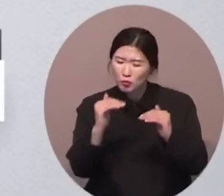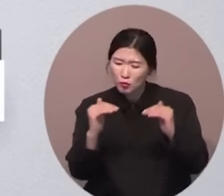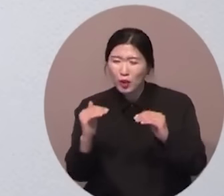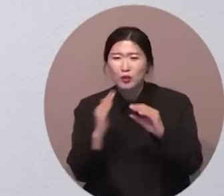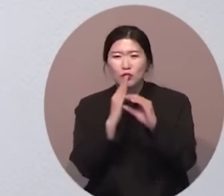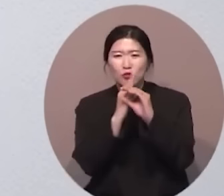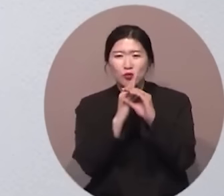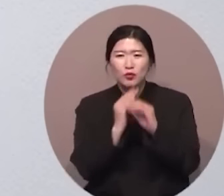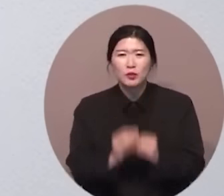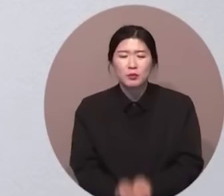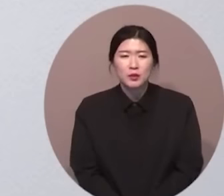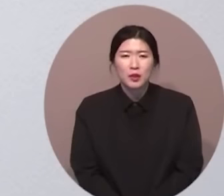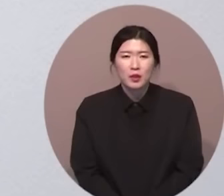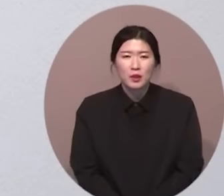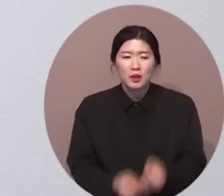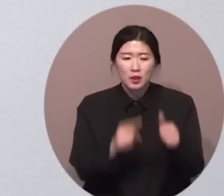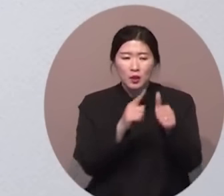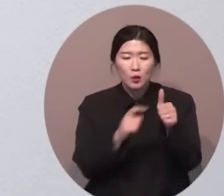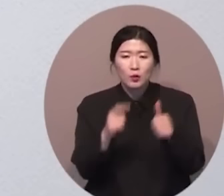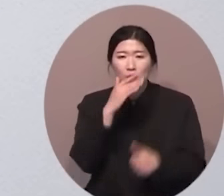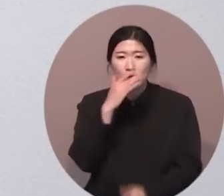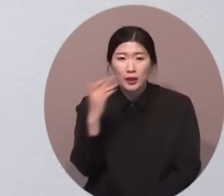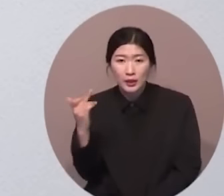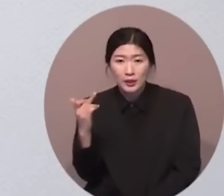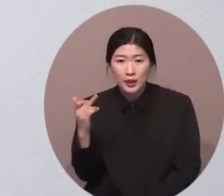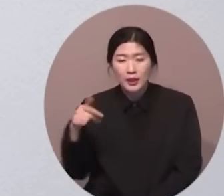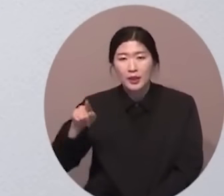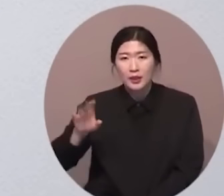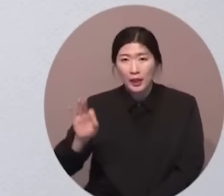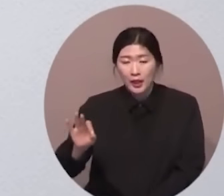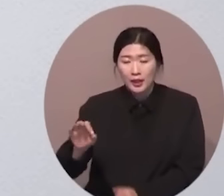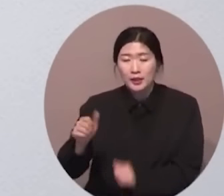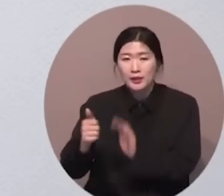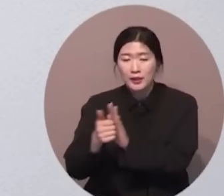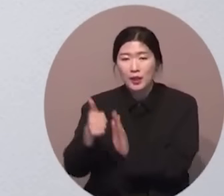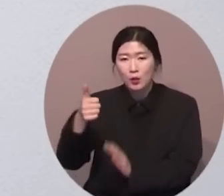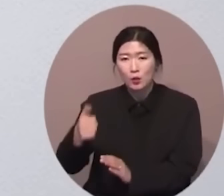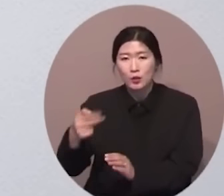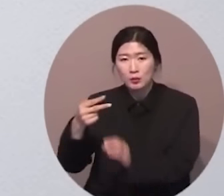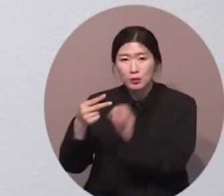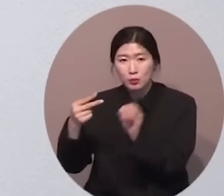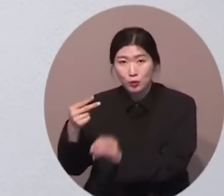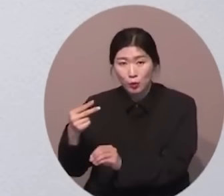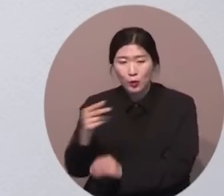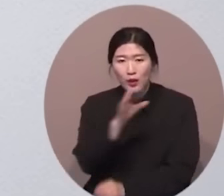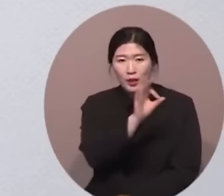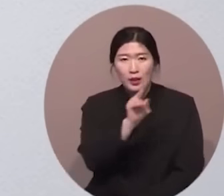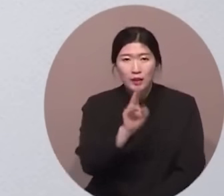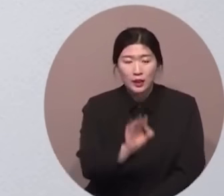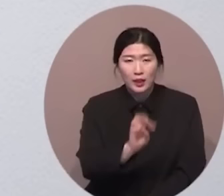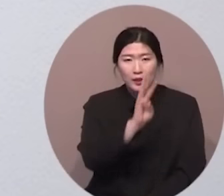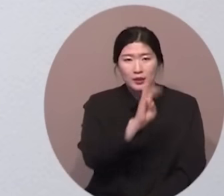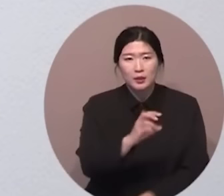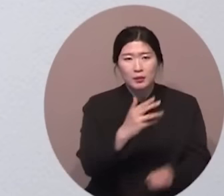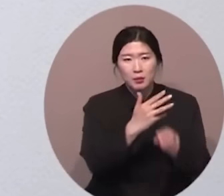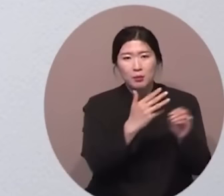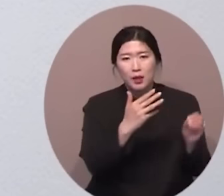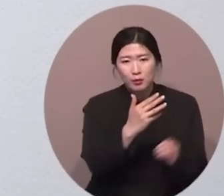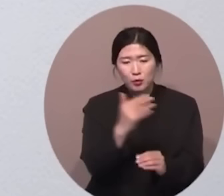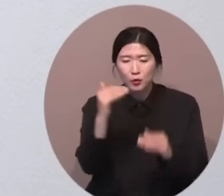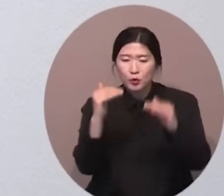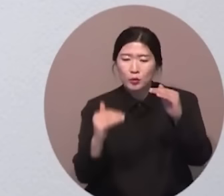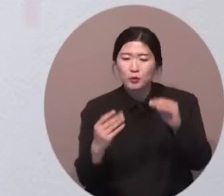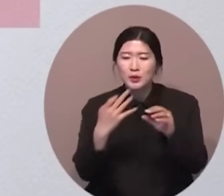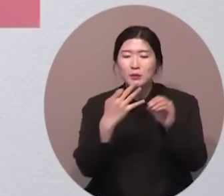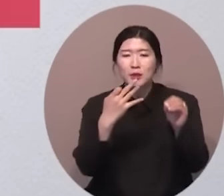줄었습니다 홍성 예산은 국민의 임 강승규 후보가 52% 민주당 양승조 후보를 5차 범위 밖